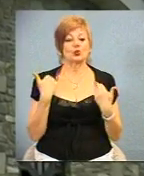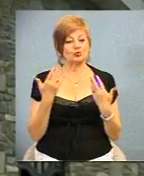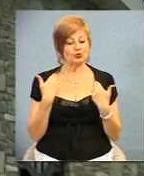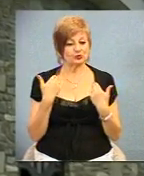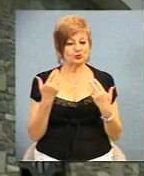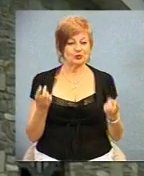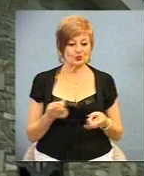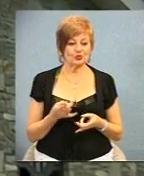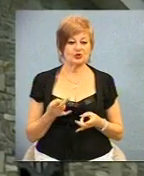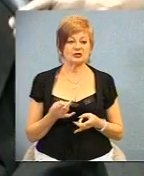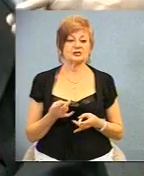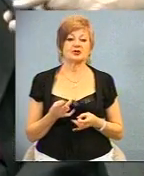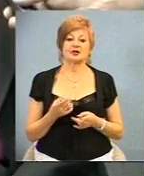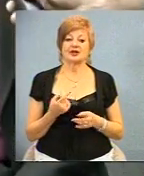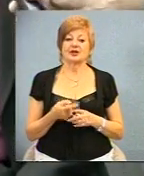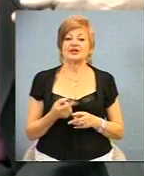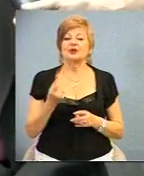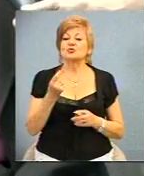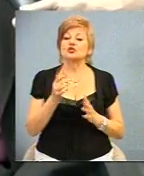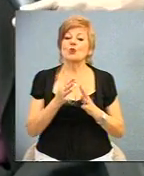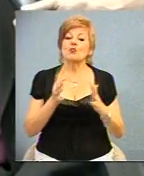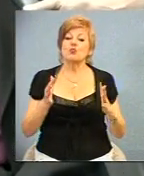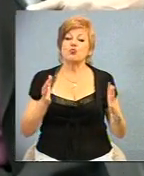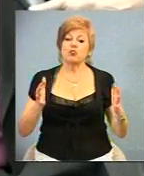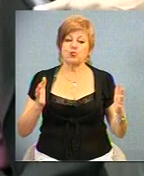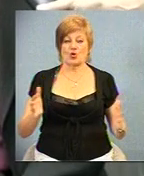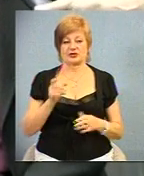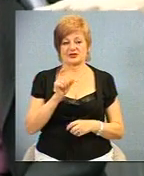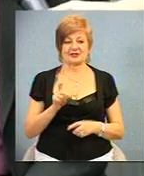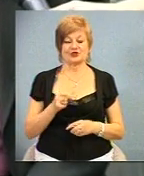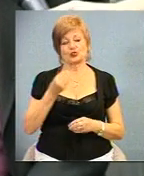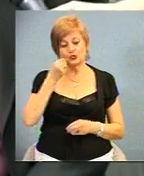Добротно, треба трошки, щоб більше зробили, ще було б лучше.